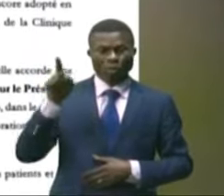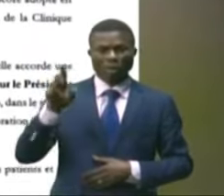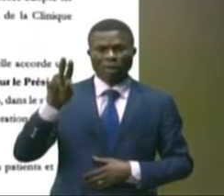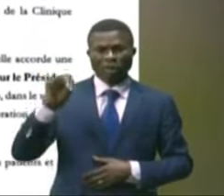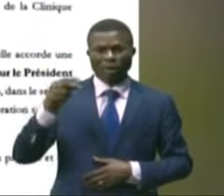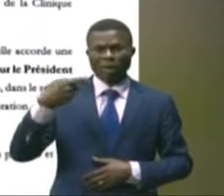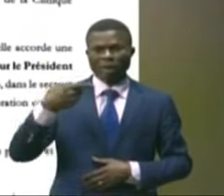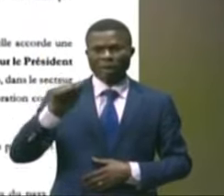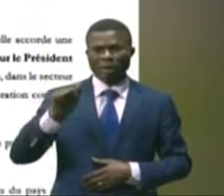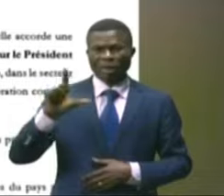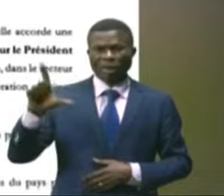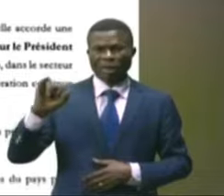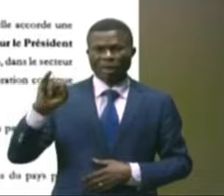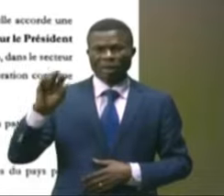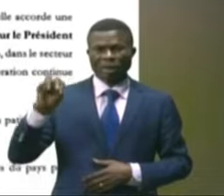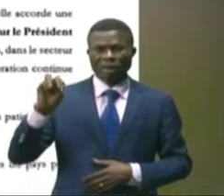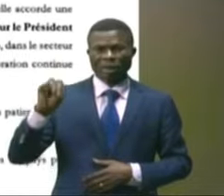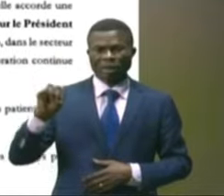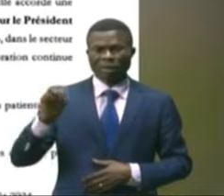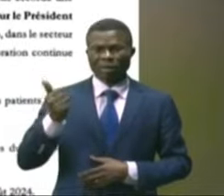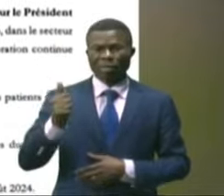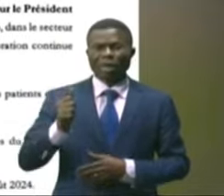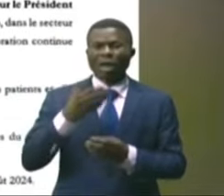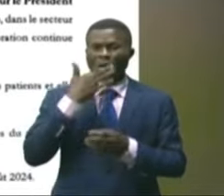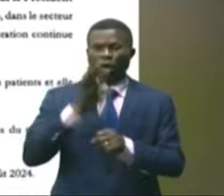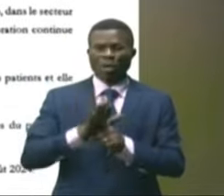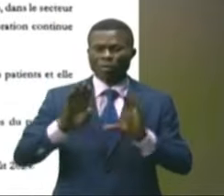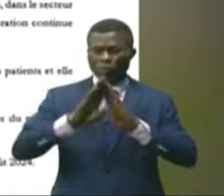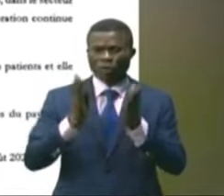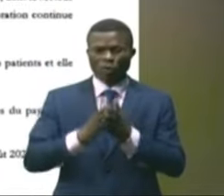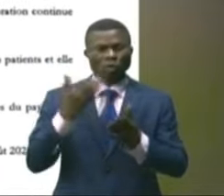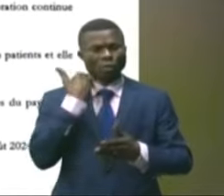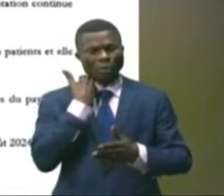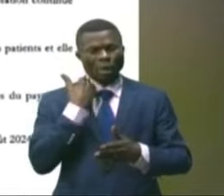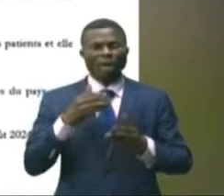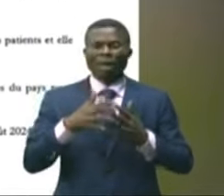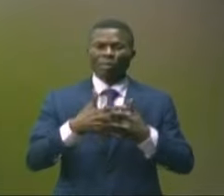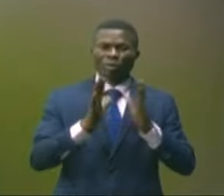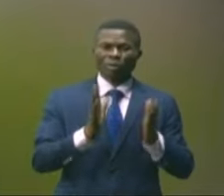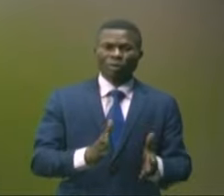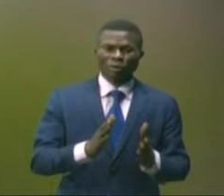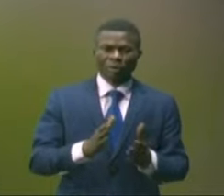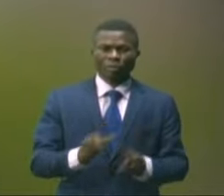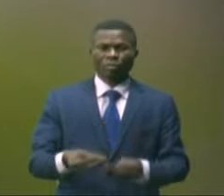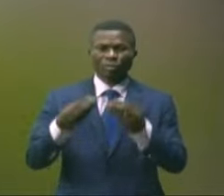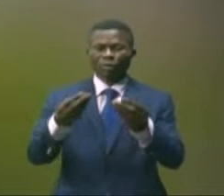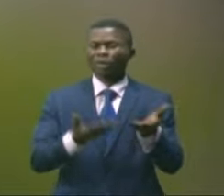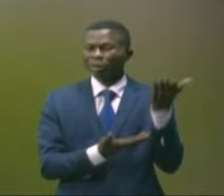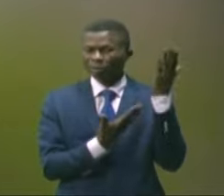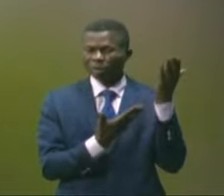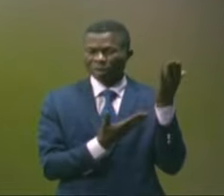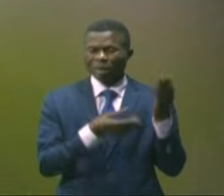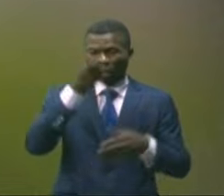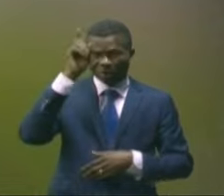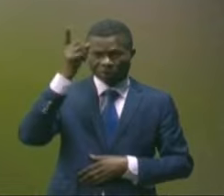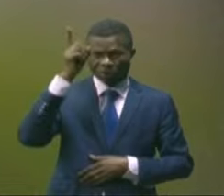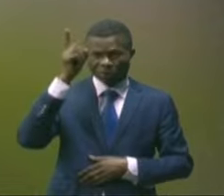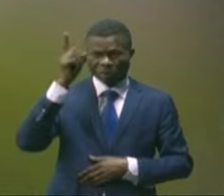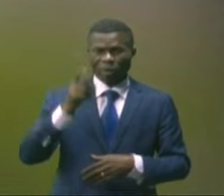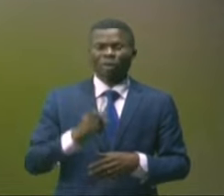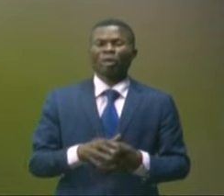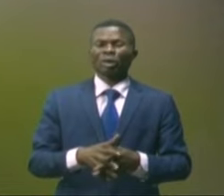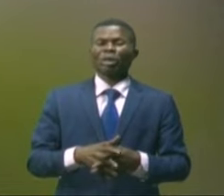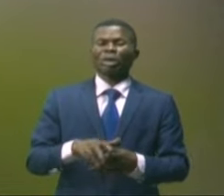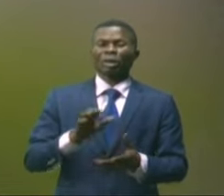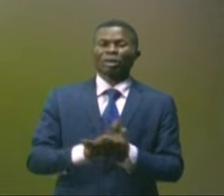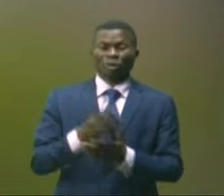tient à rassurer tous ses patients et tous ses partenaires qu'elle accorde une importance primordiale à la